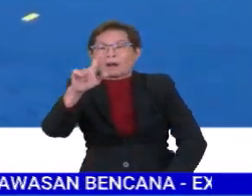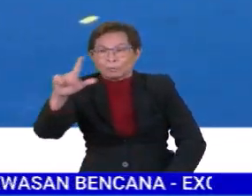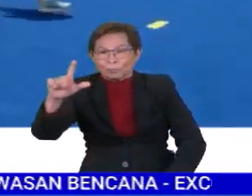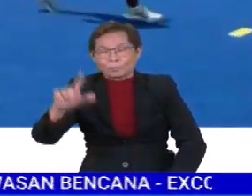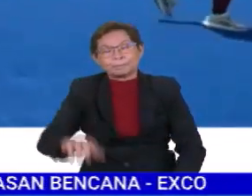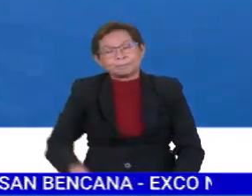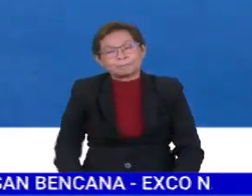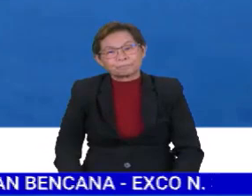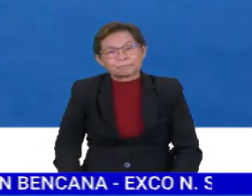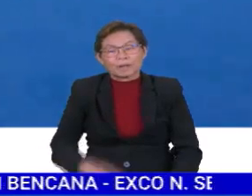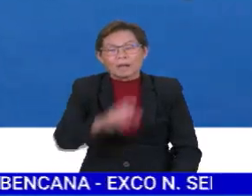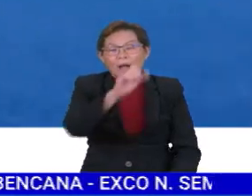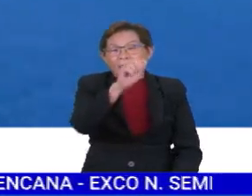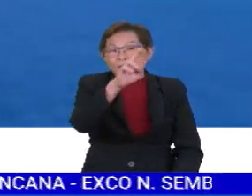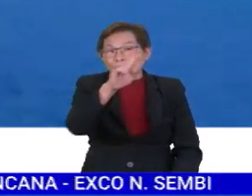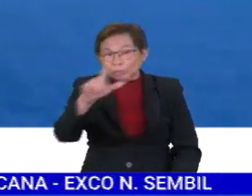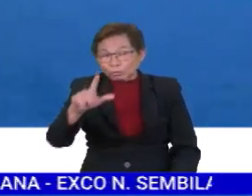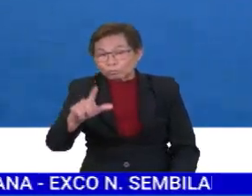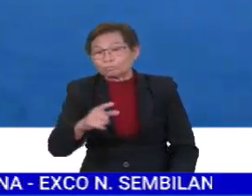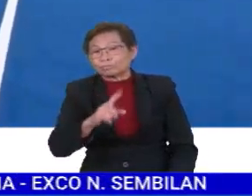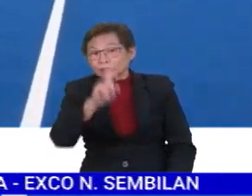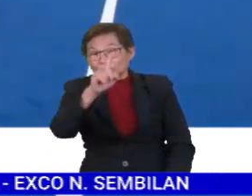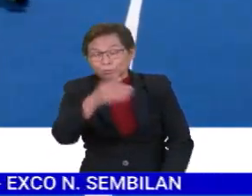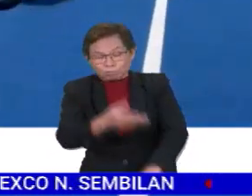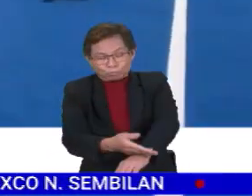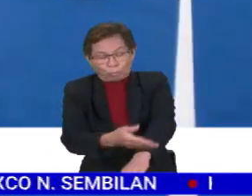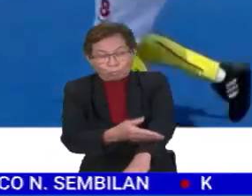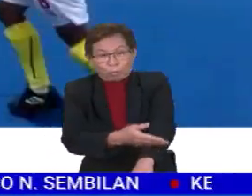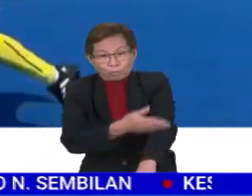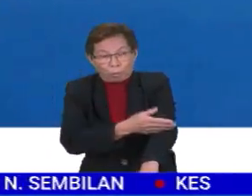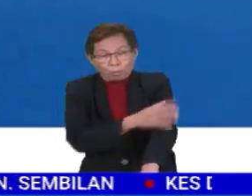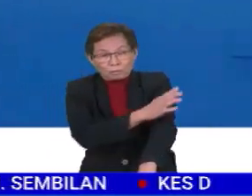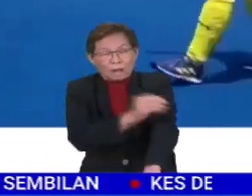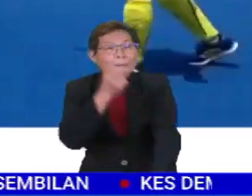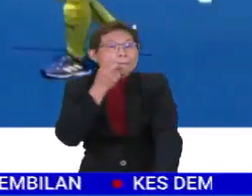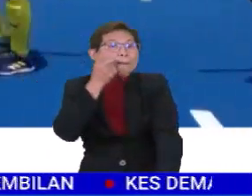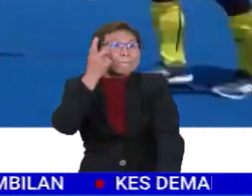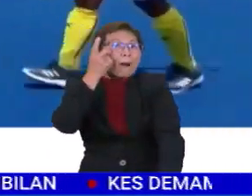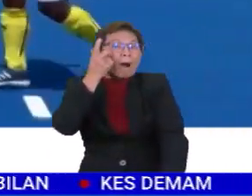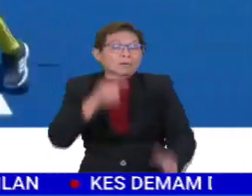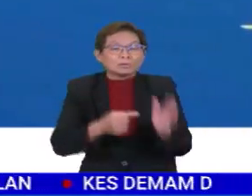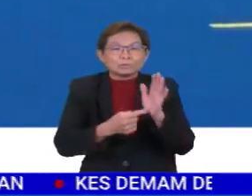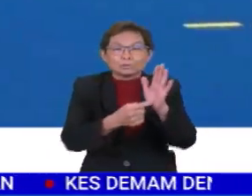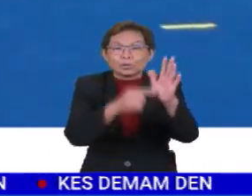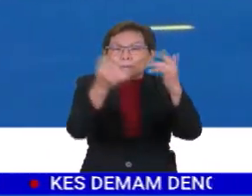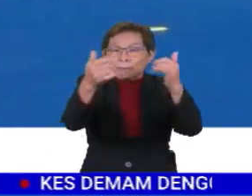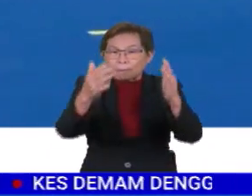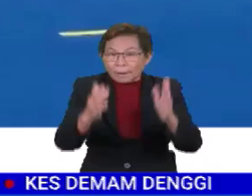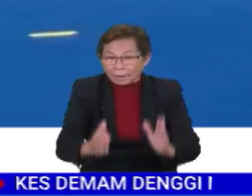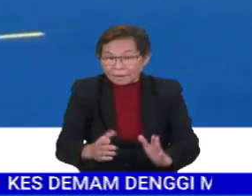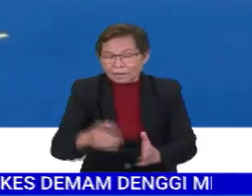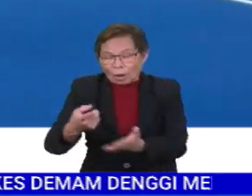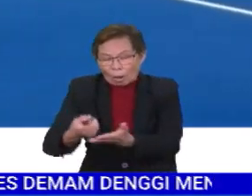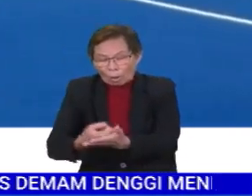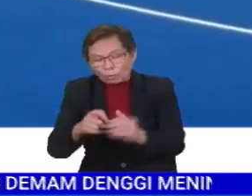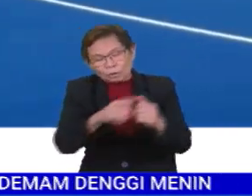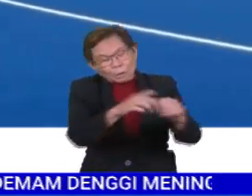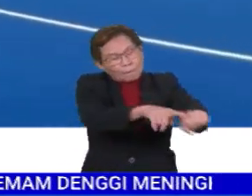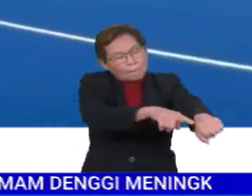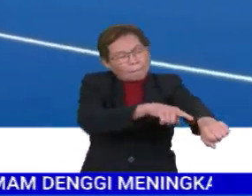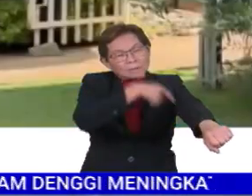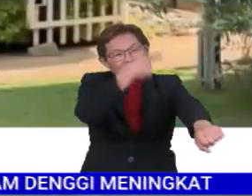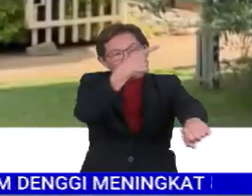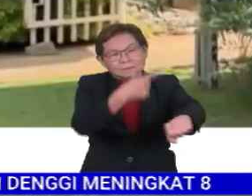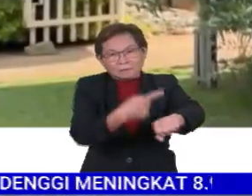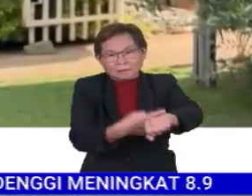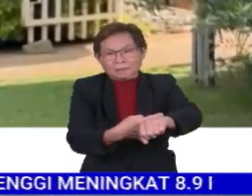Selvaraj. Menurut Arul, ia juga satu peningkatan dan kematangan yang dipamerkan anak-anak buahnya sepanjang kempen